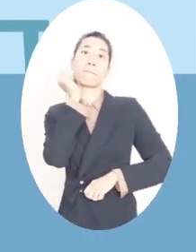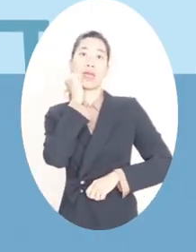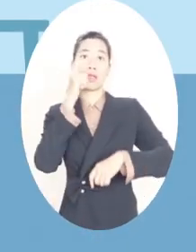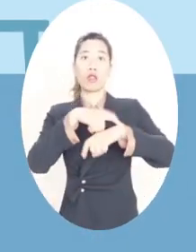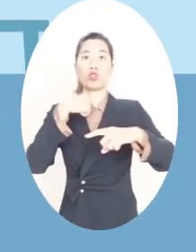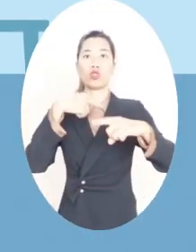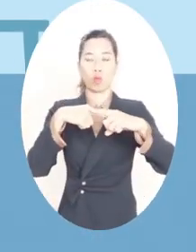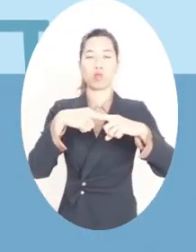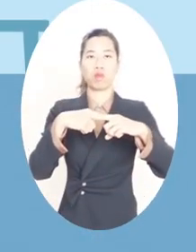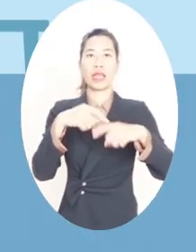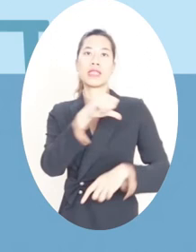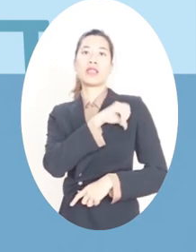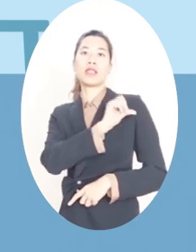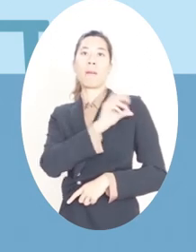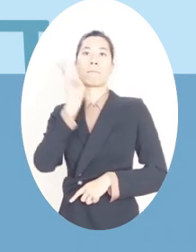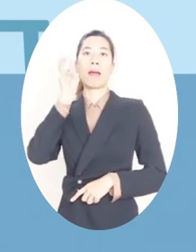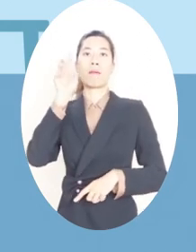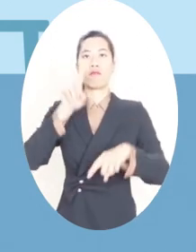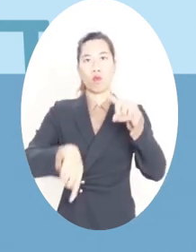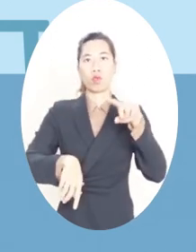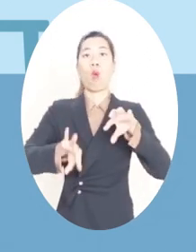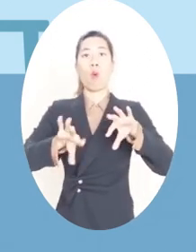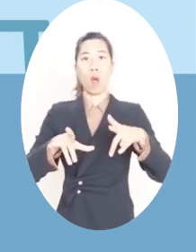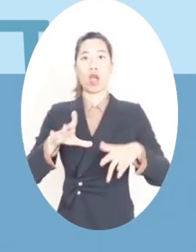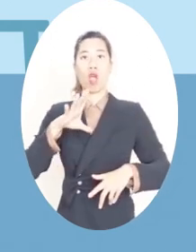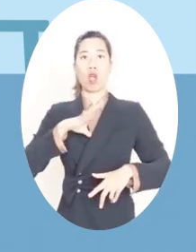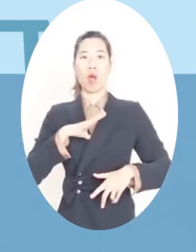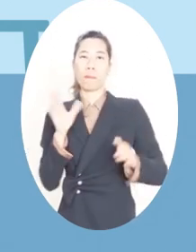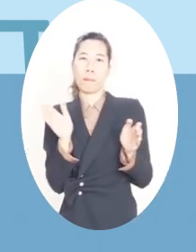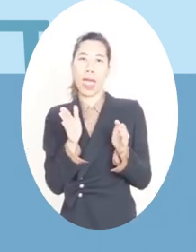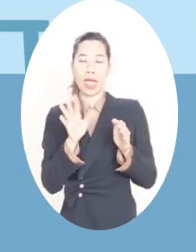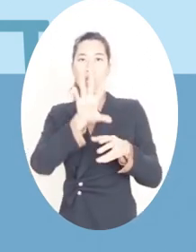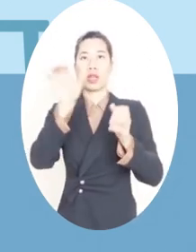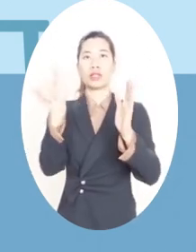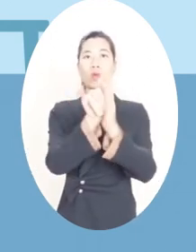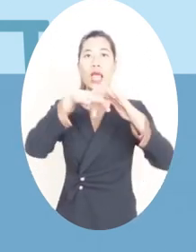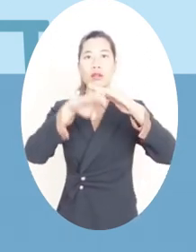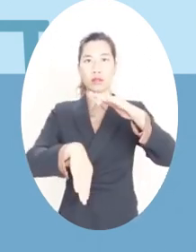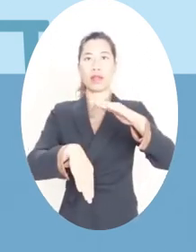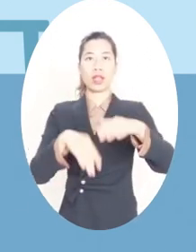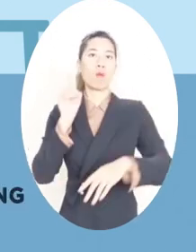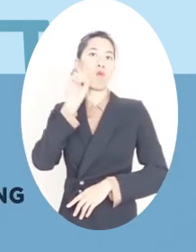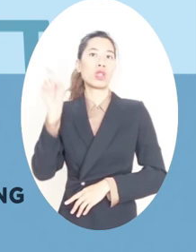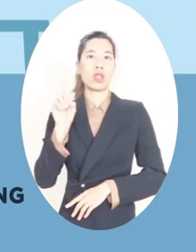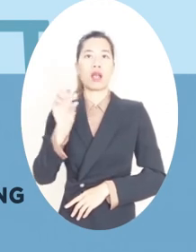được nghỉ mỗi ngày 30 phút, trong thời gian nuôi con dưới 12 tháng tuổi được nghỉ mỗi ngày 60 phút trong thời gian làm việc.